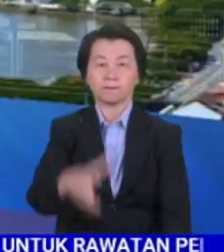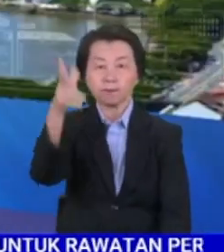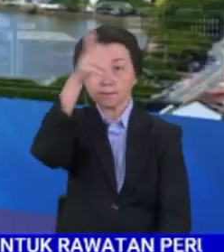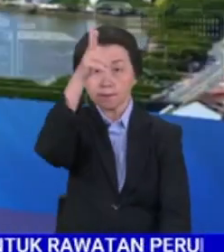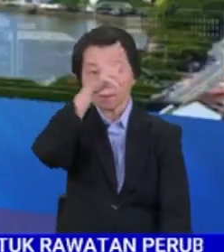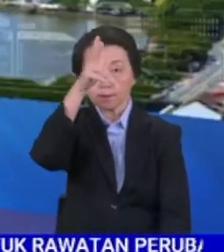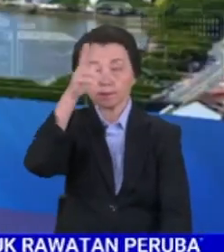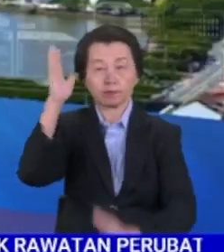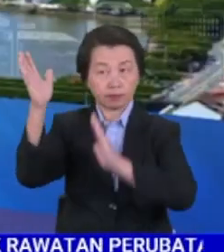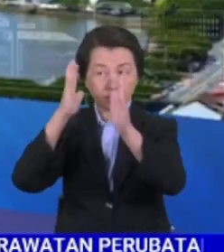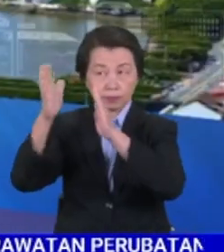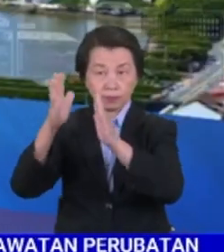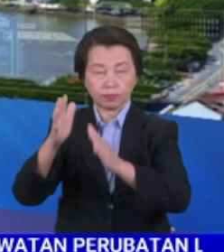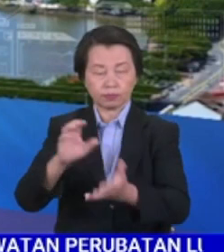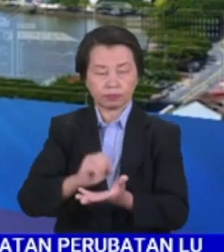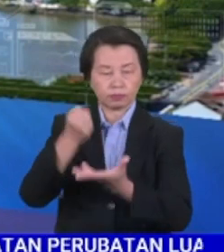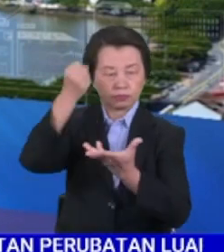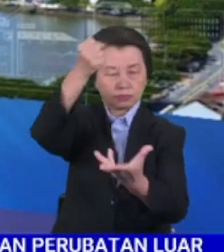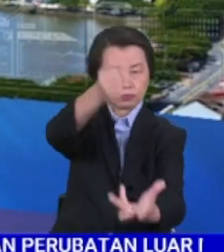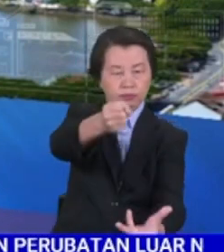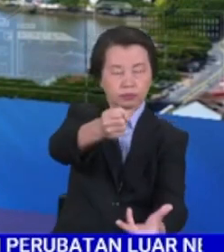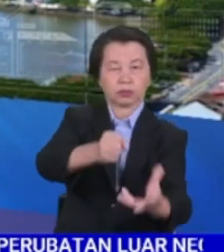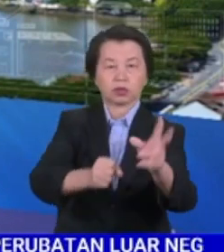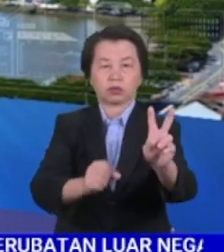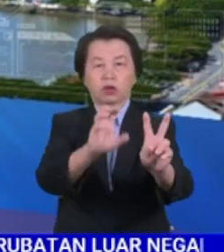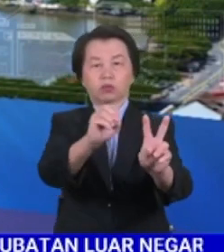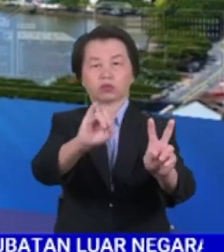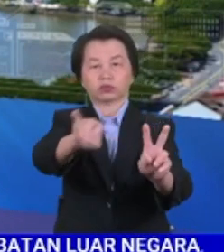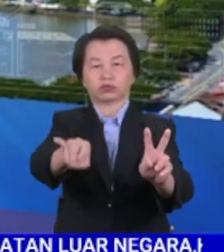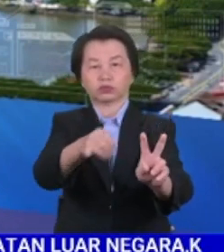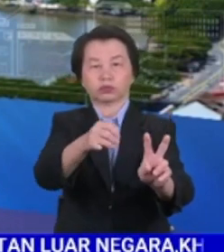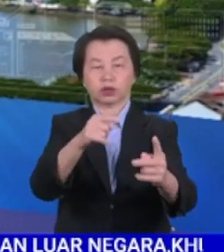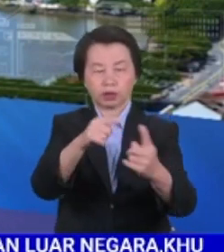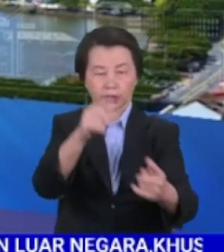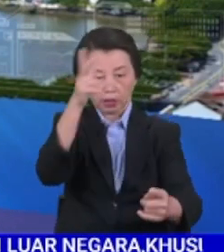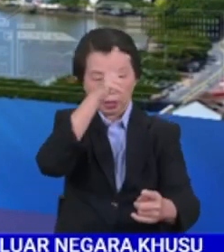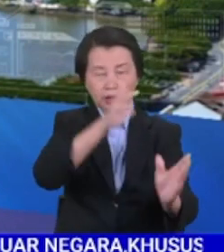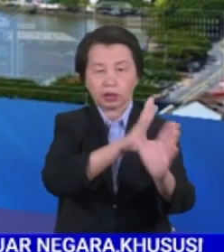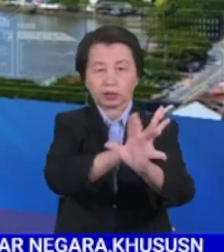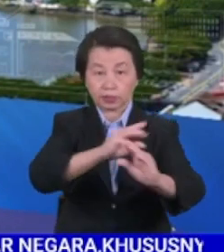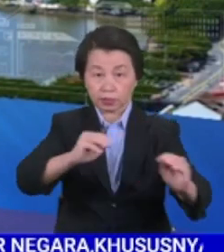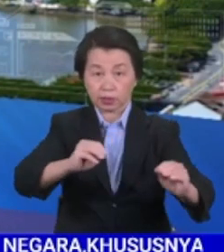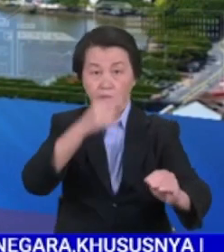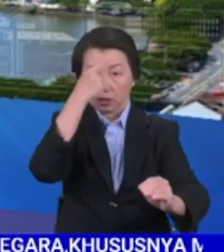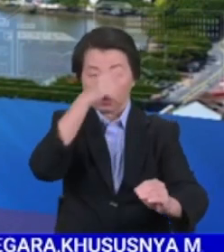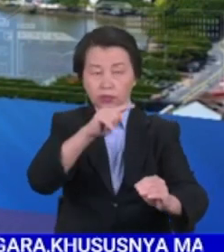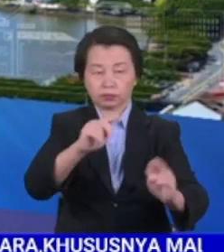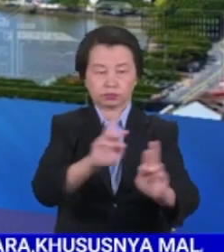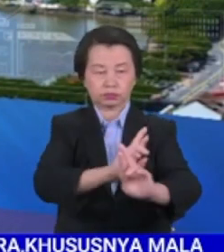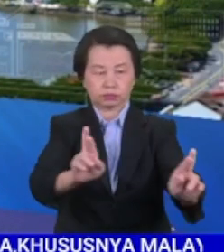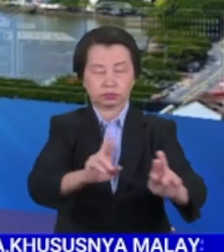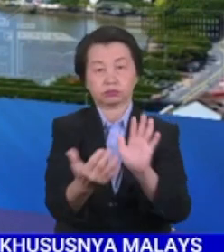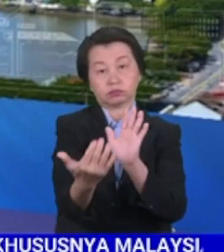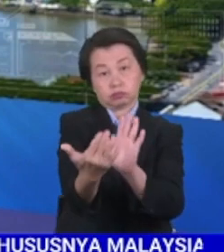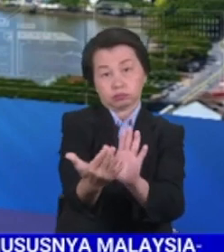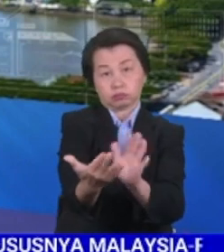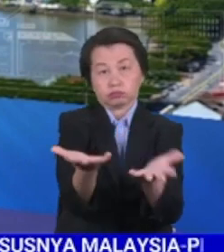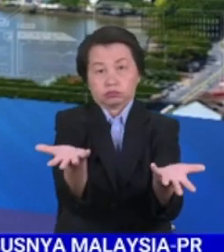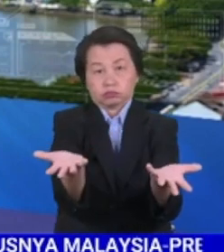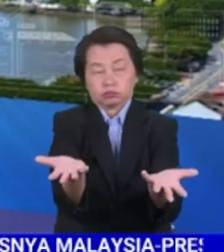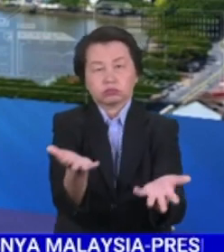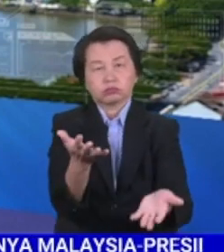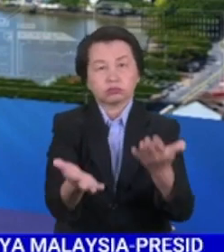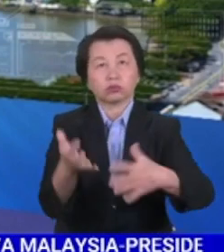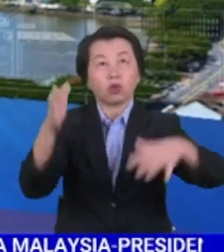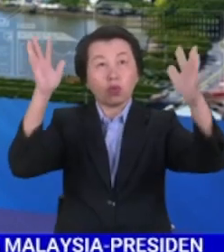Kerajaan Persekutuan menyalurkan peruntukan bernilai RM22 juta kepada Kerajaan Sarawak bagi persiapan menghadapi bencana